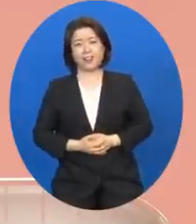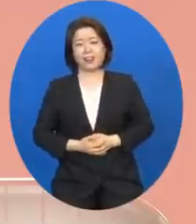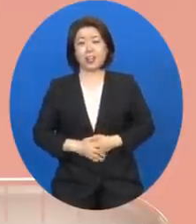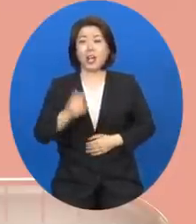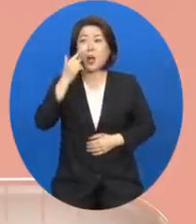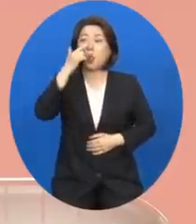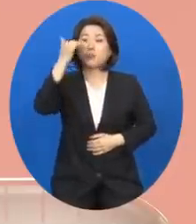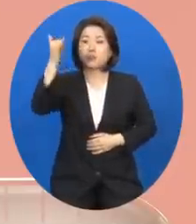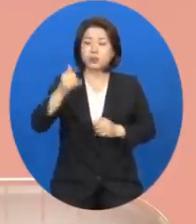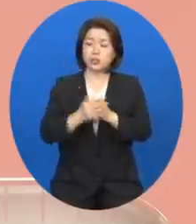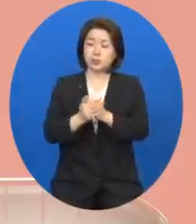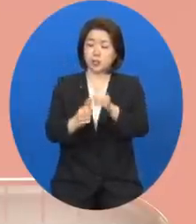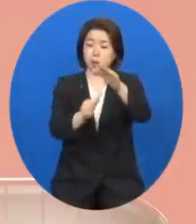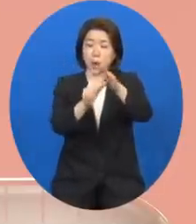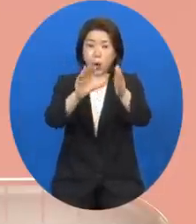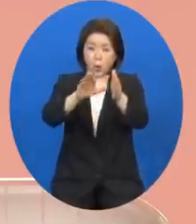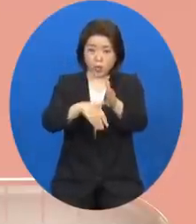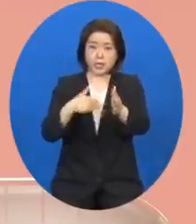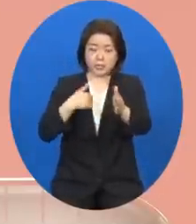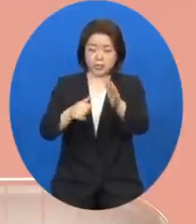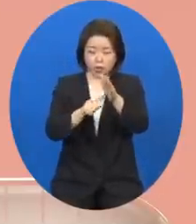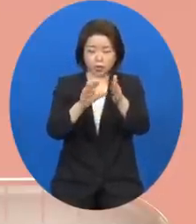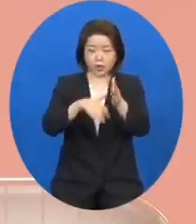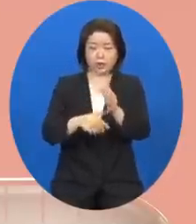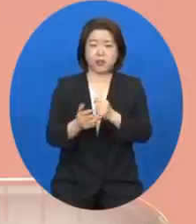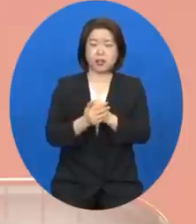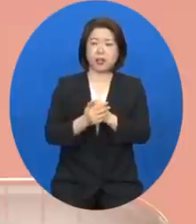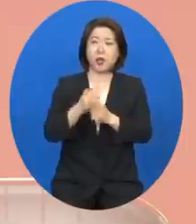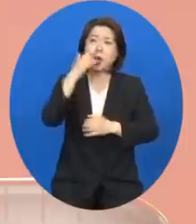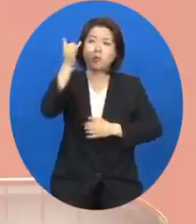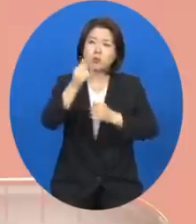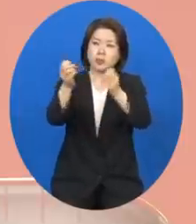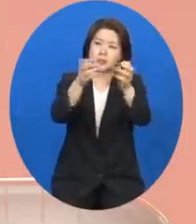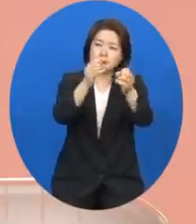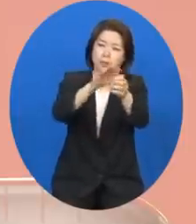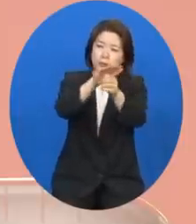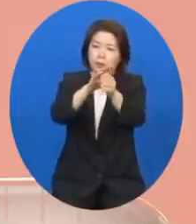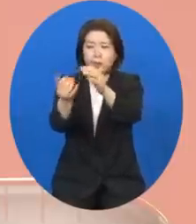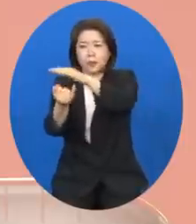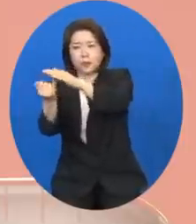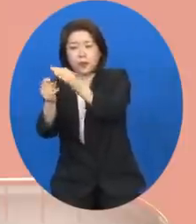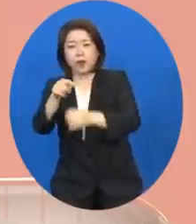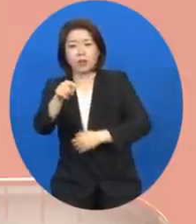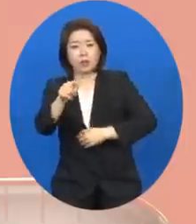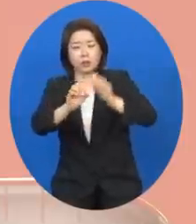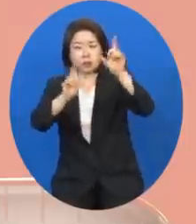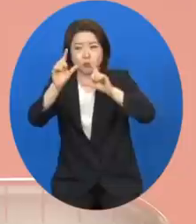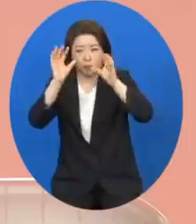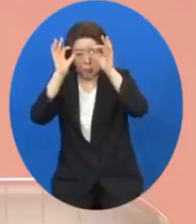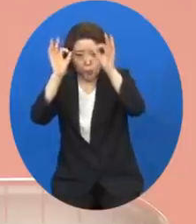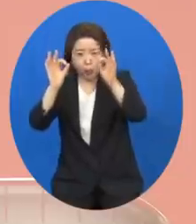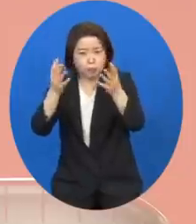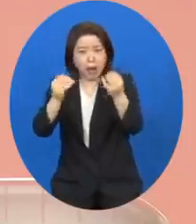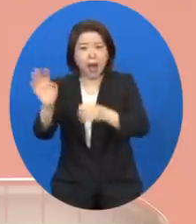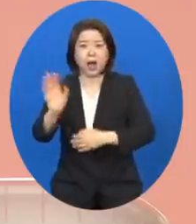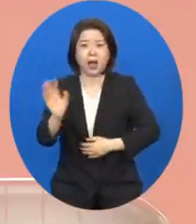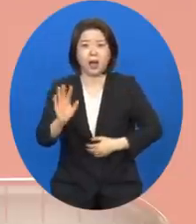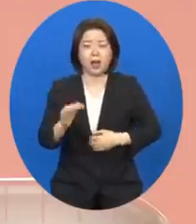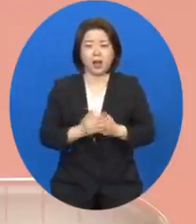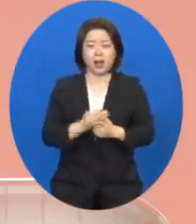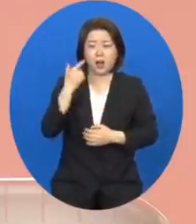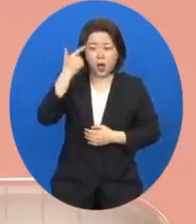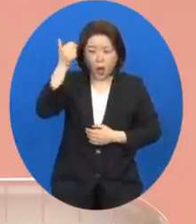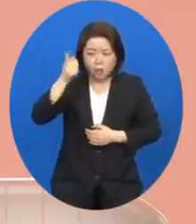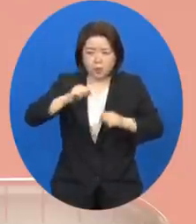아버님, 어머님이 어릴 때, 제 어릴 때 그렇게 지내시는 모습을 못 봤습니다. 목회 현장이 늘